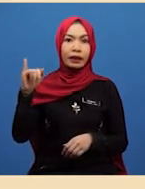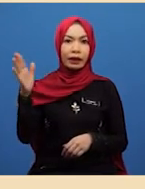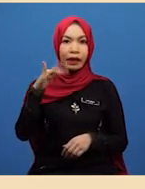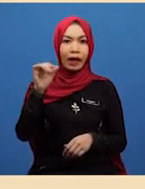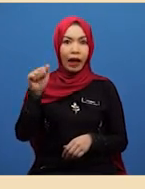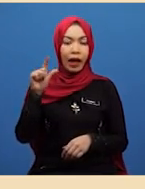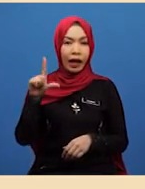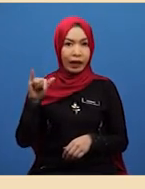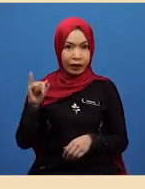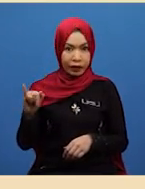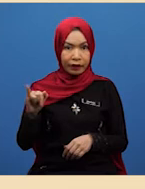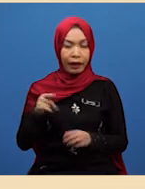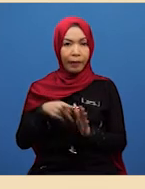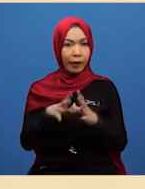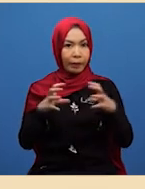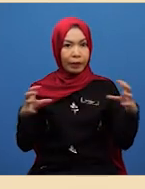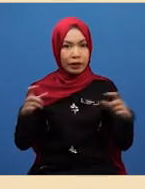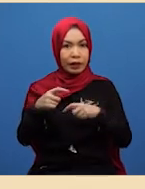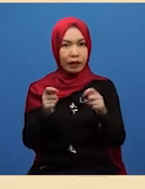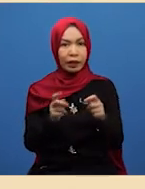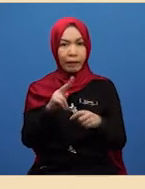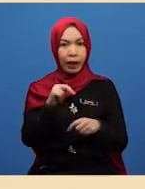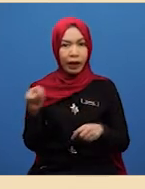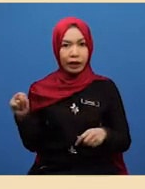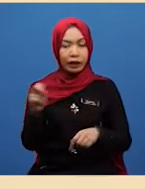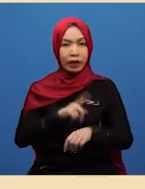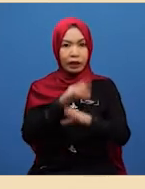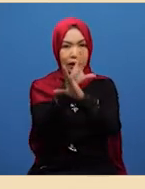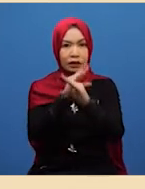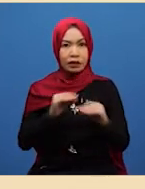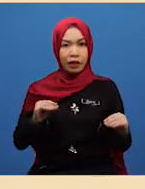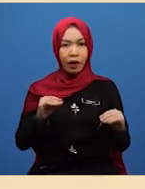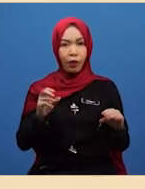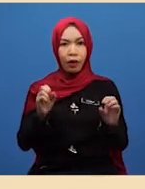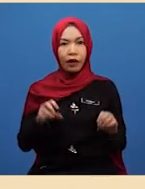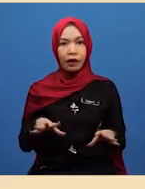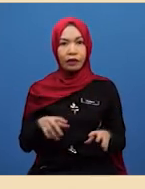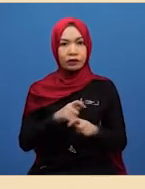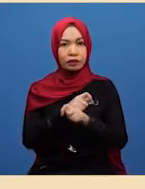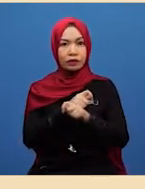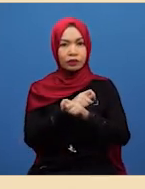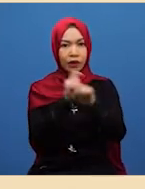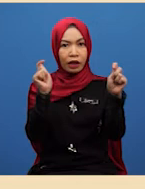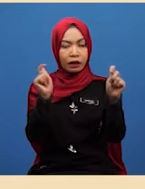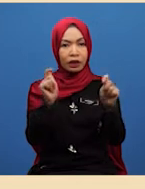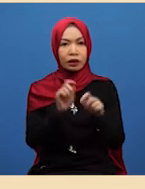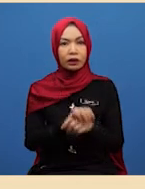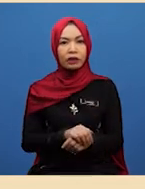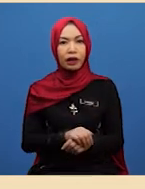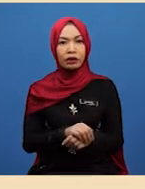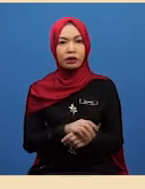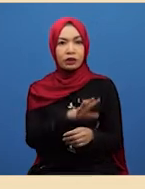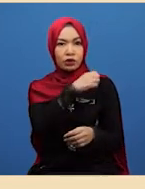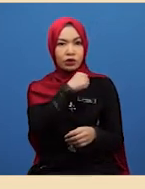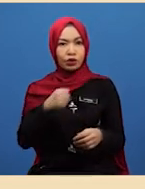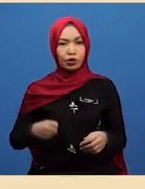pembesar tempatan di Sarawak yang menentang tindakan-tindakan Wakil Sultan Brunei yang menjejaskan